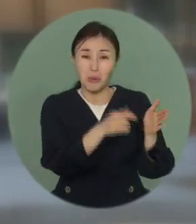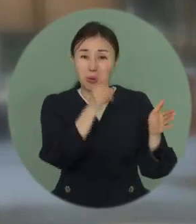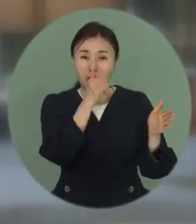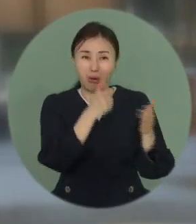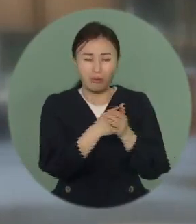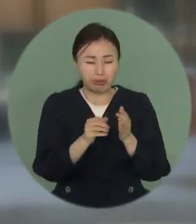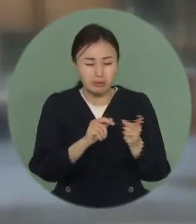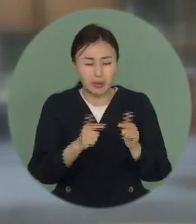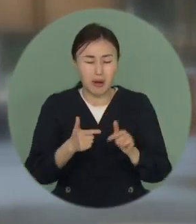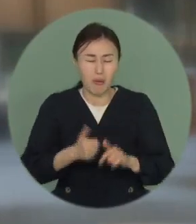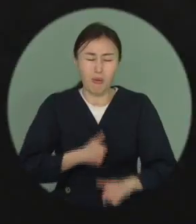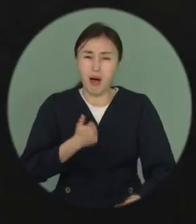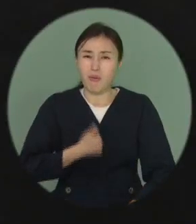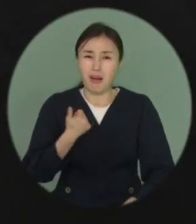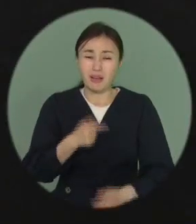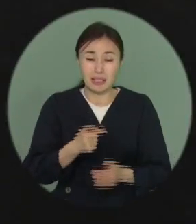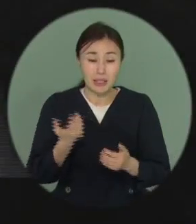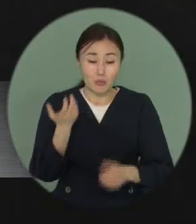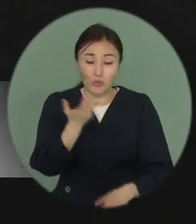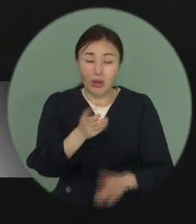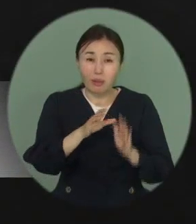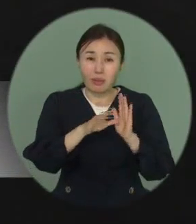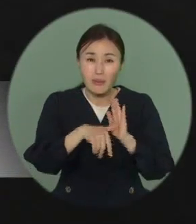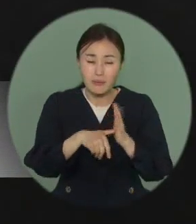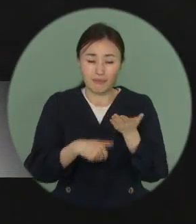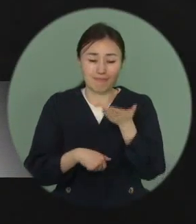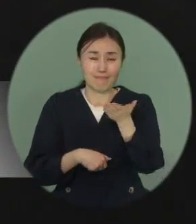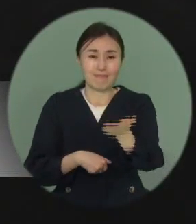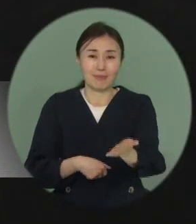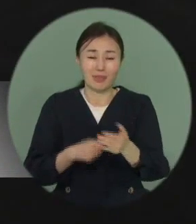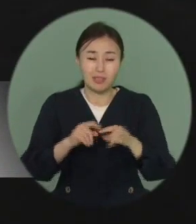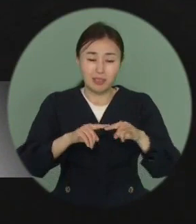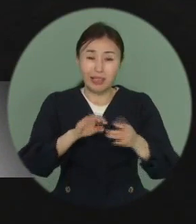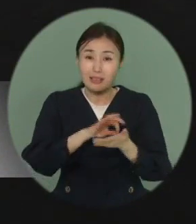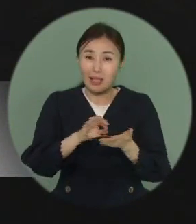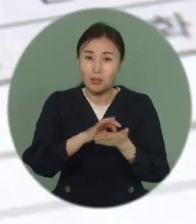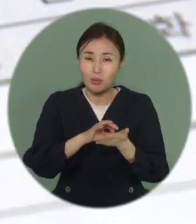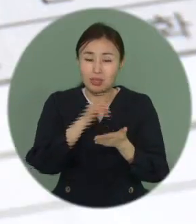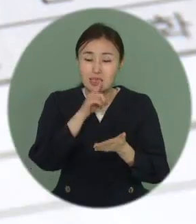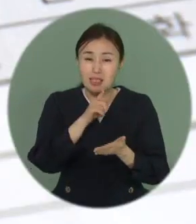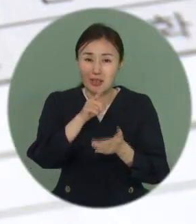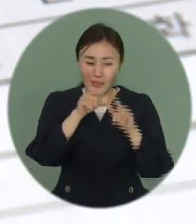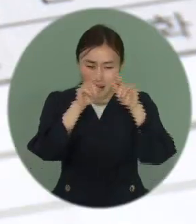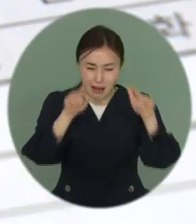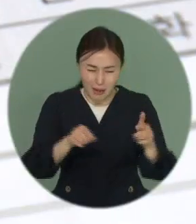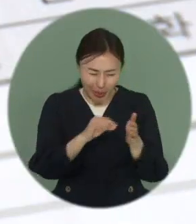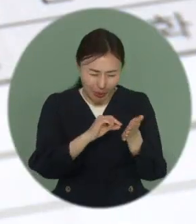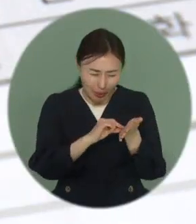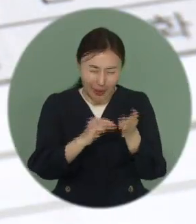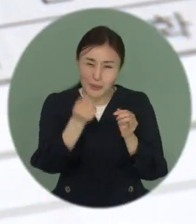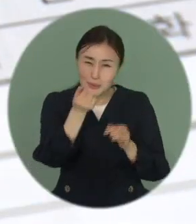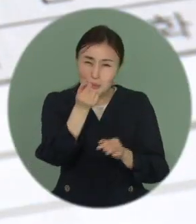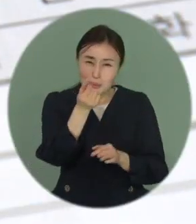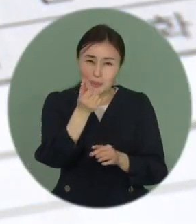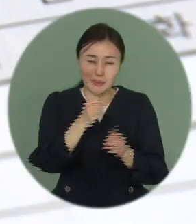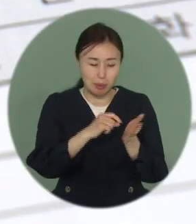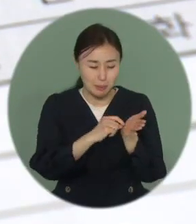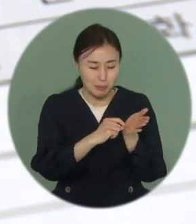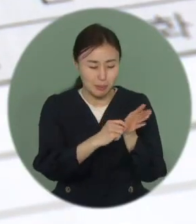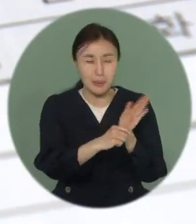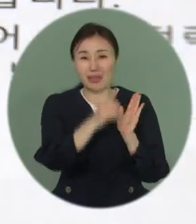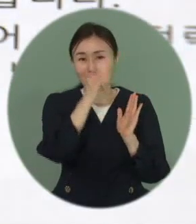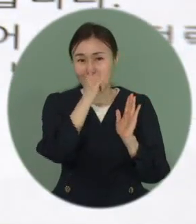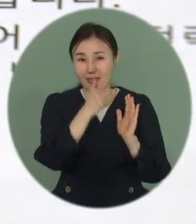분통이 터집니다 입주 당시 제출해야 하는 전기 사용 신청서 하단에이 같은 내용이 작은 글씨로 적혀